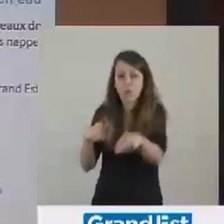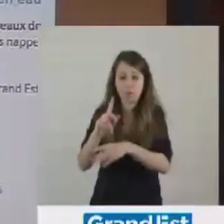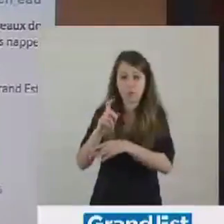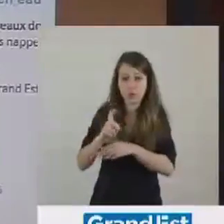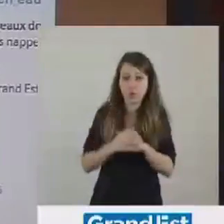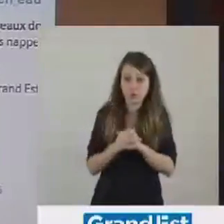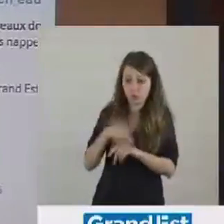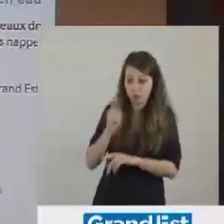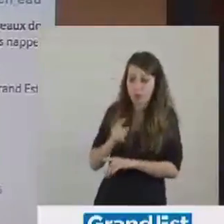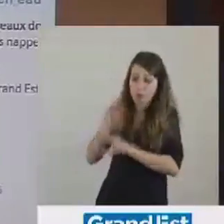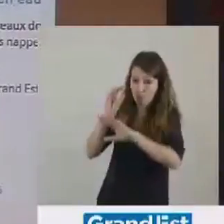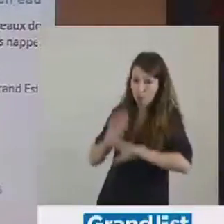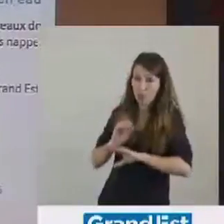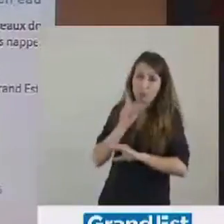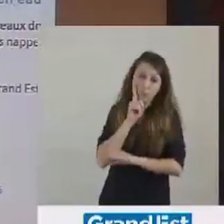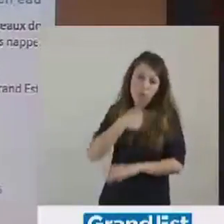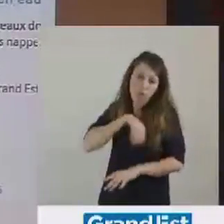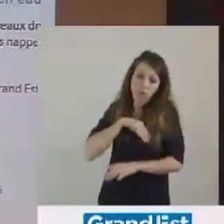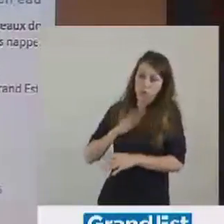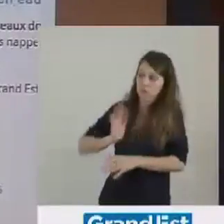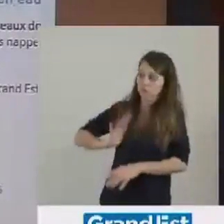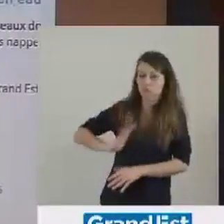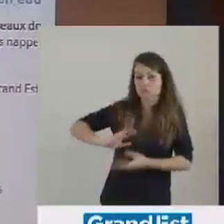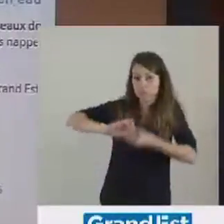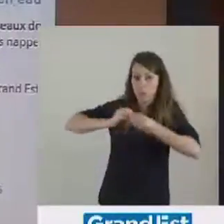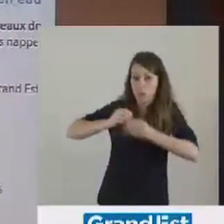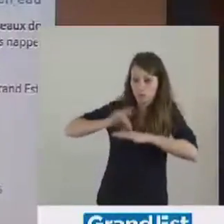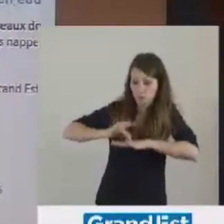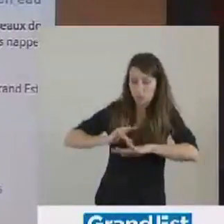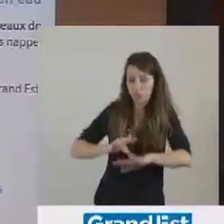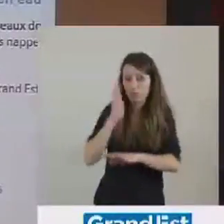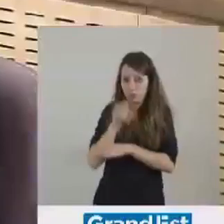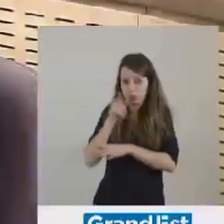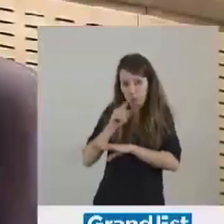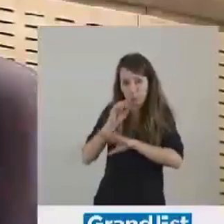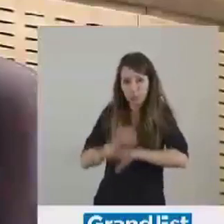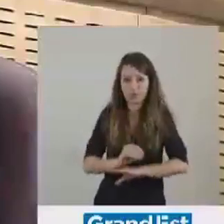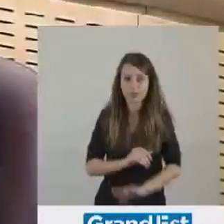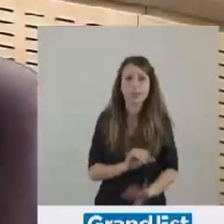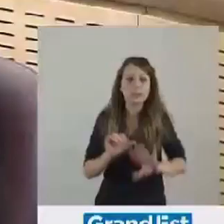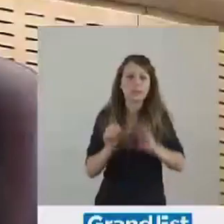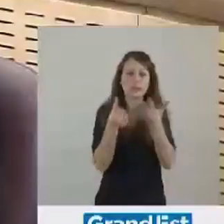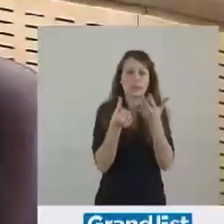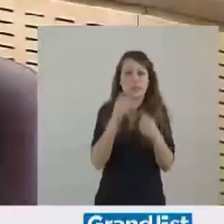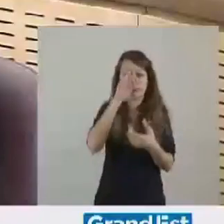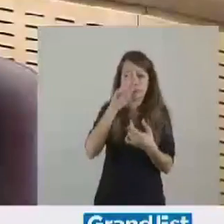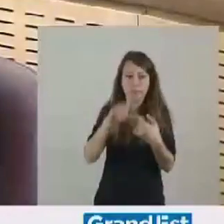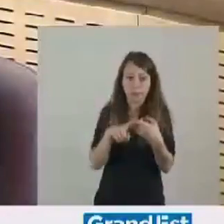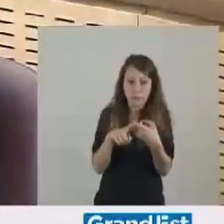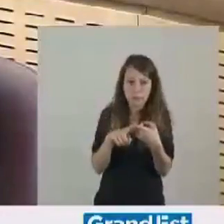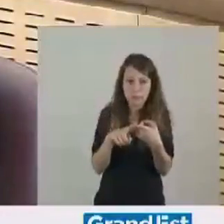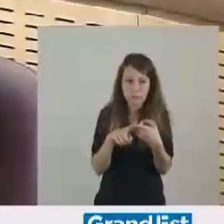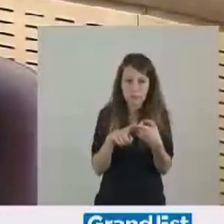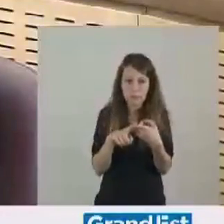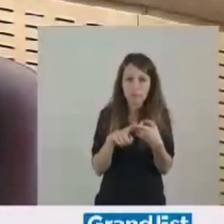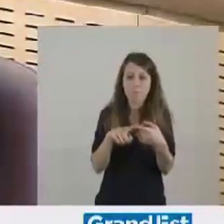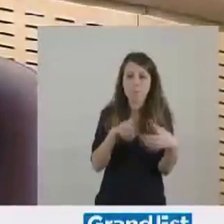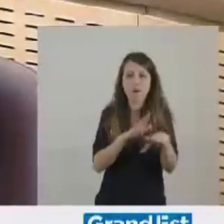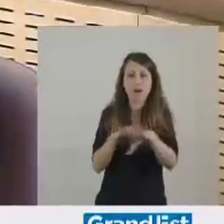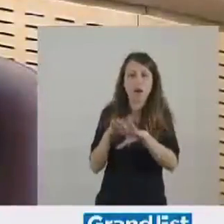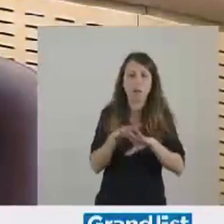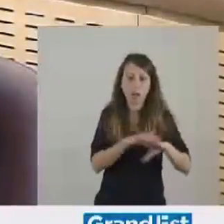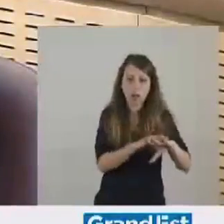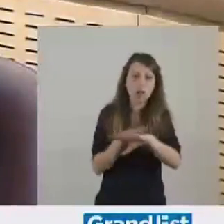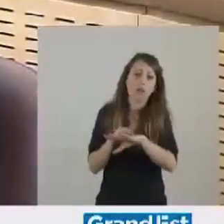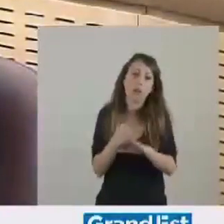problématiques d'eau. Le sixième axe concerne le développement des usages économiques, par le biais d'appels à projets. Par exemple,